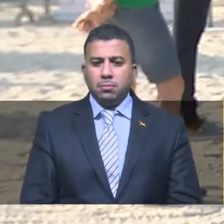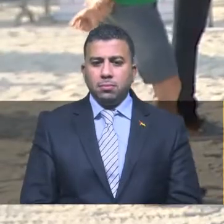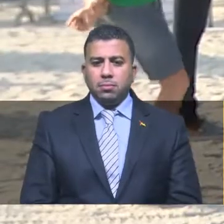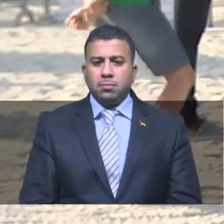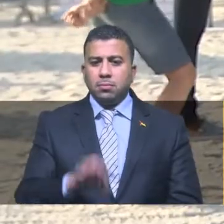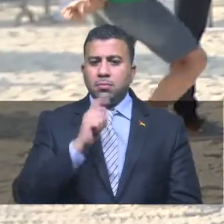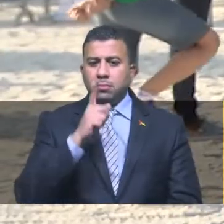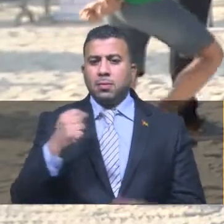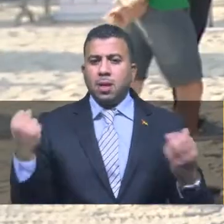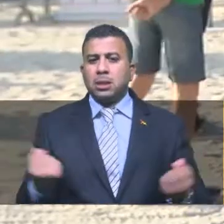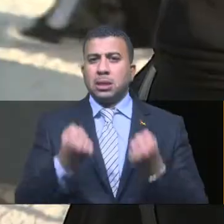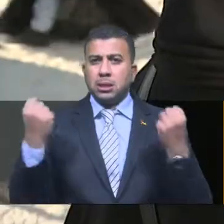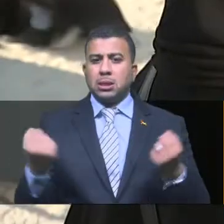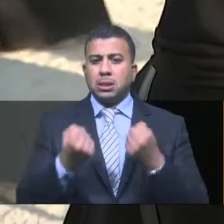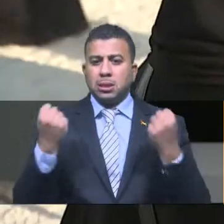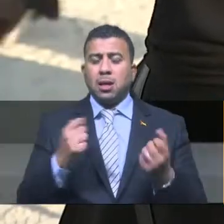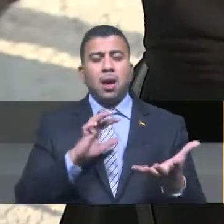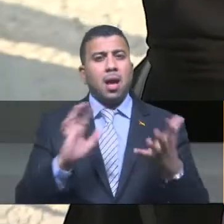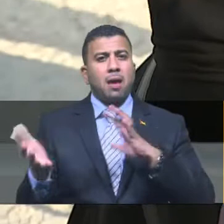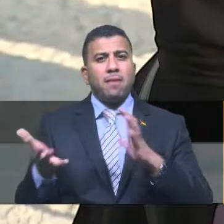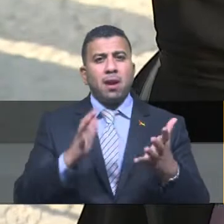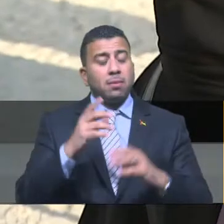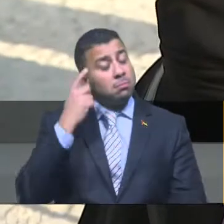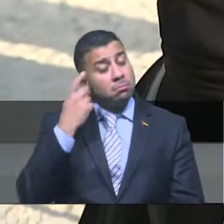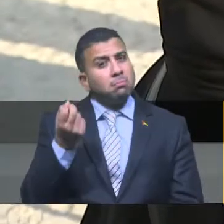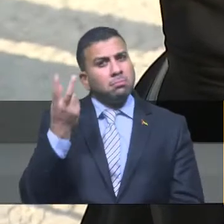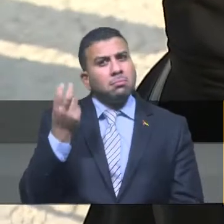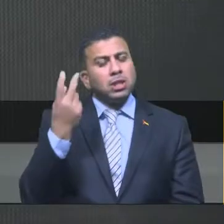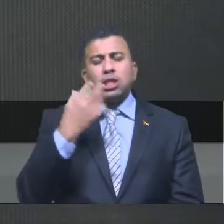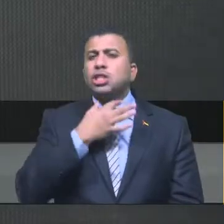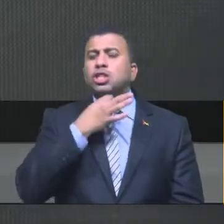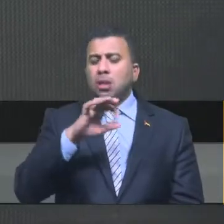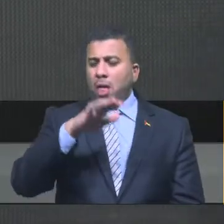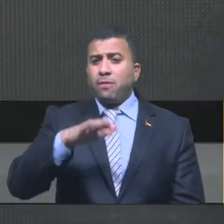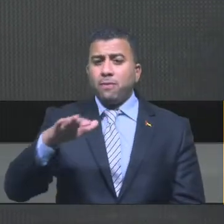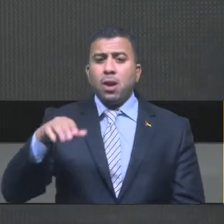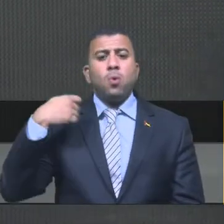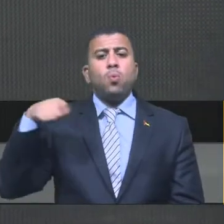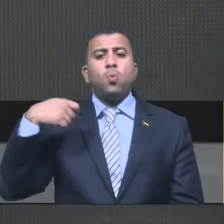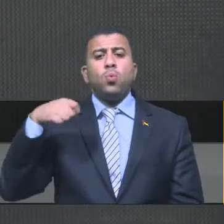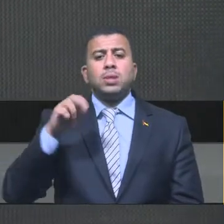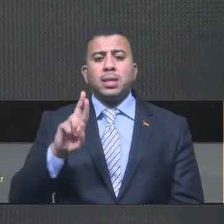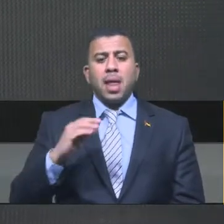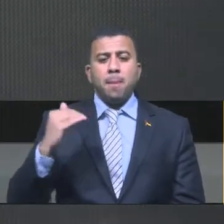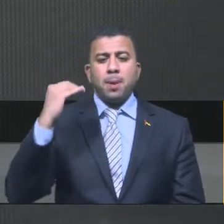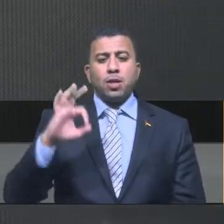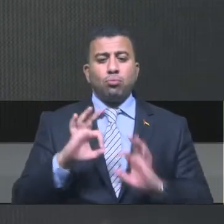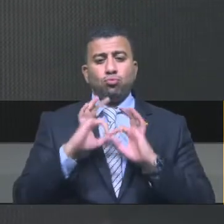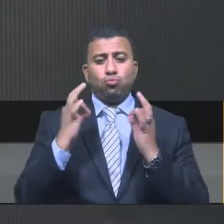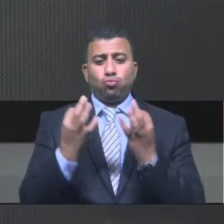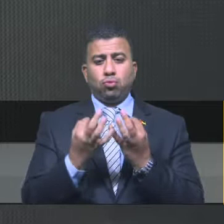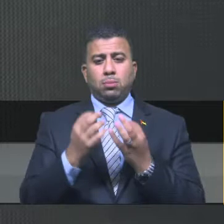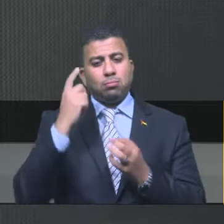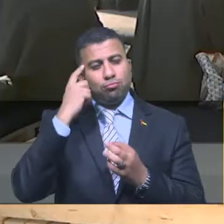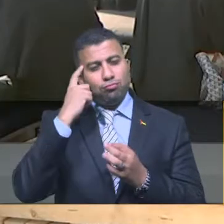في إطار تدريب الأطفال على كيفية طرح الأفكار الابتكارية، نظمت وزارة تنمية المجتمع جلسة